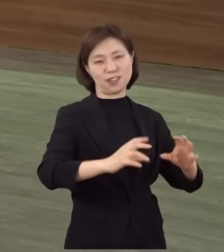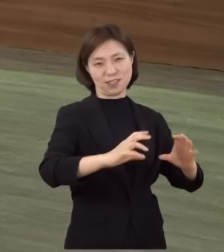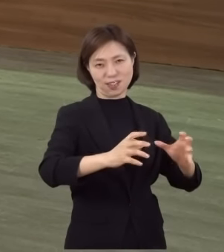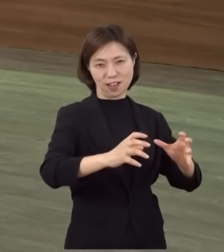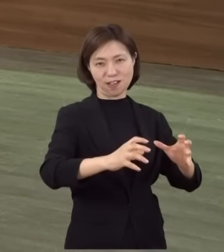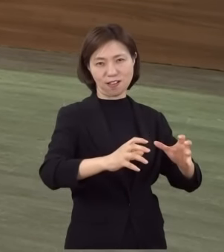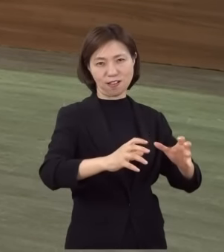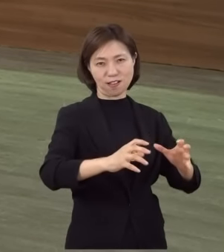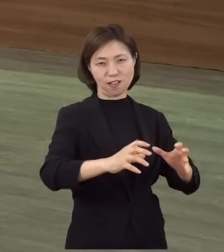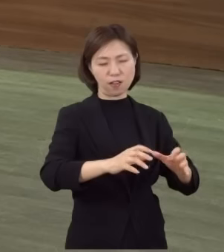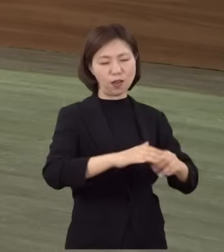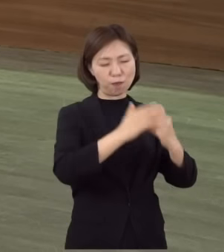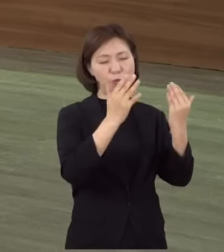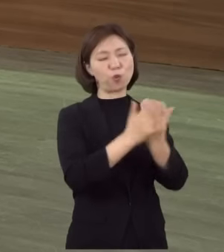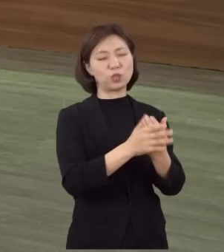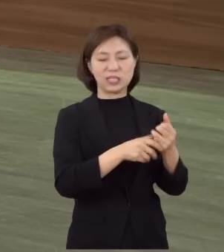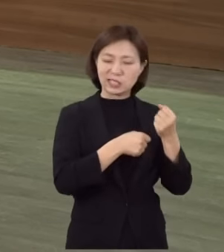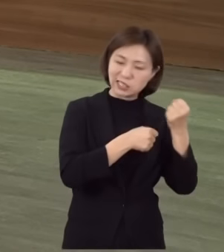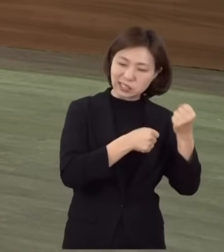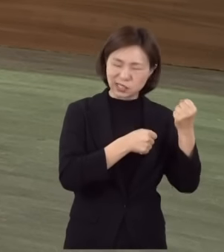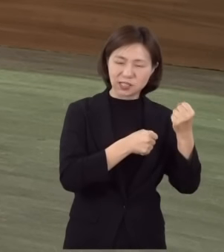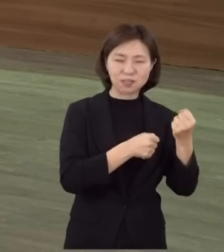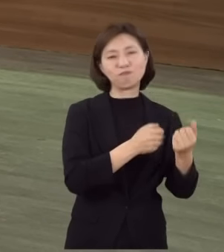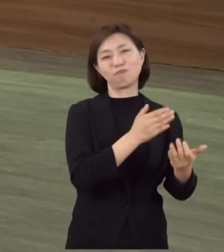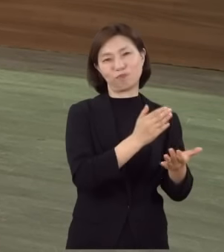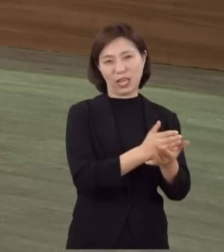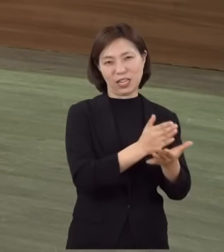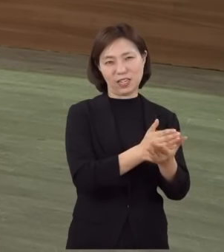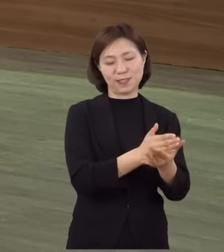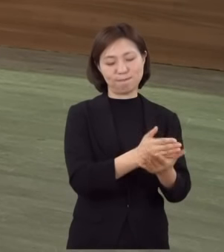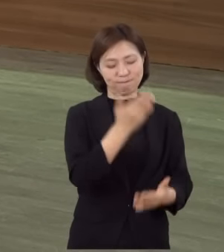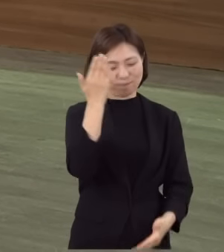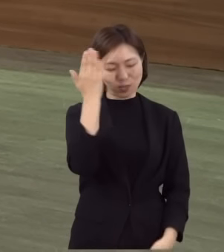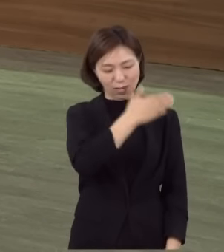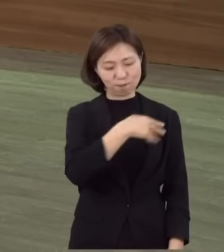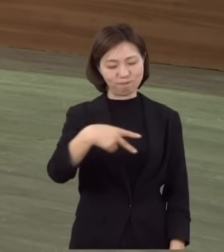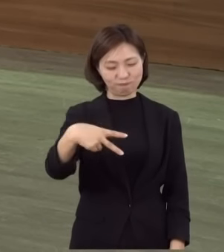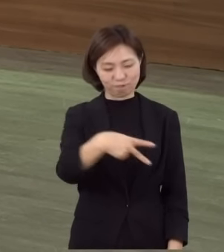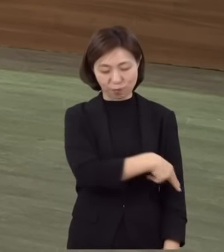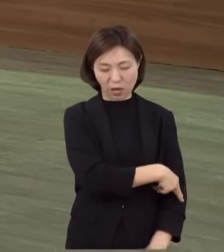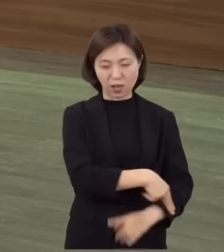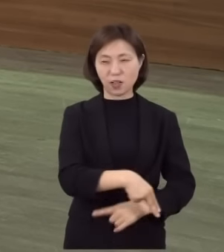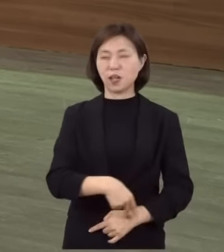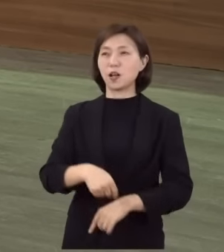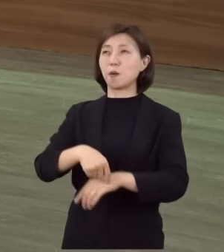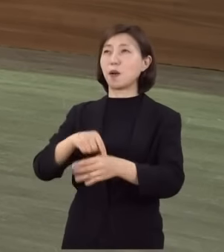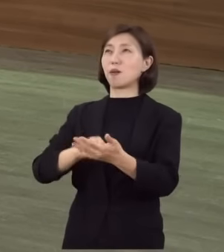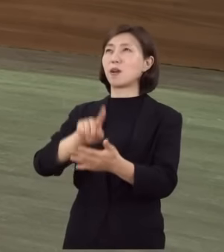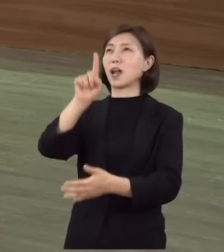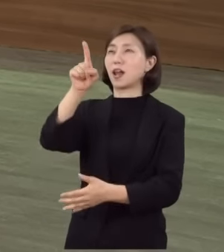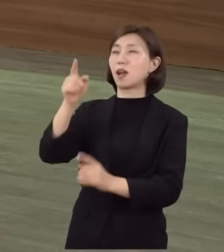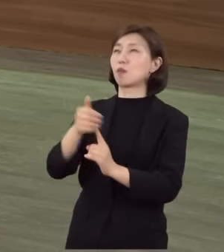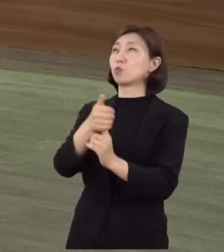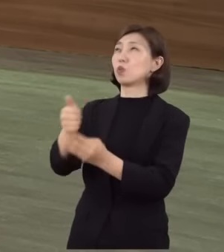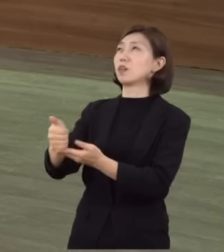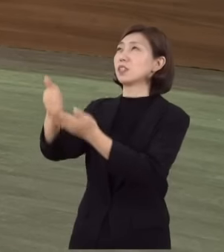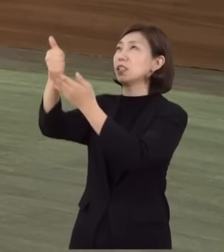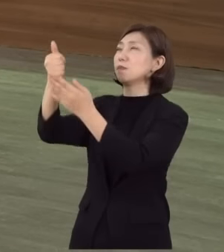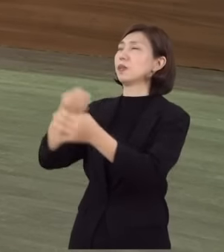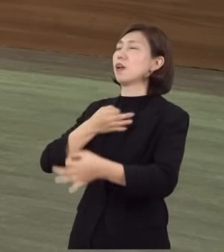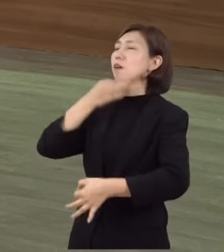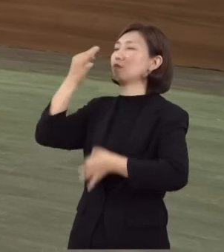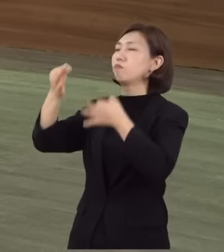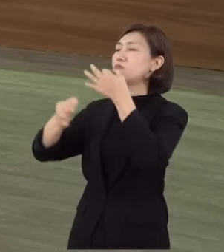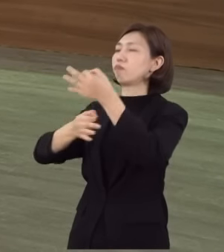세간을 온통 다 놓아버리고 일심으로 한 마음으로 염불하여